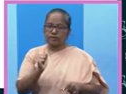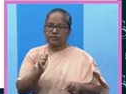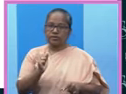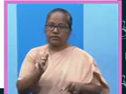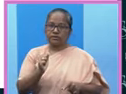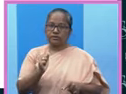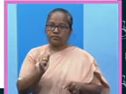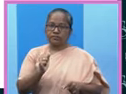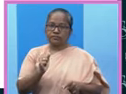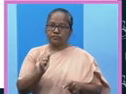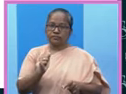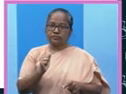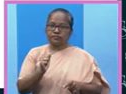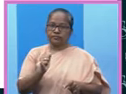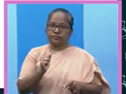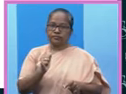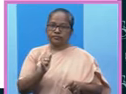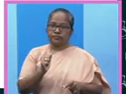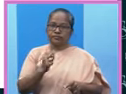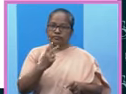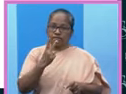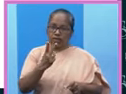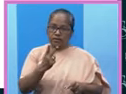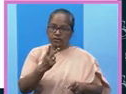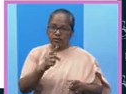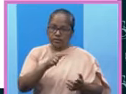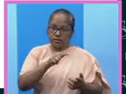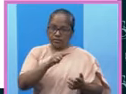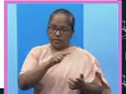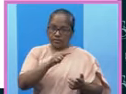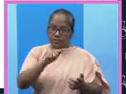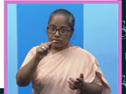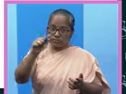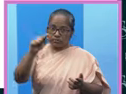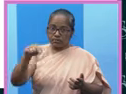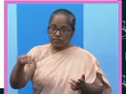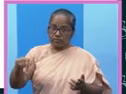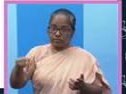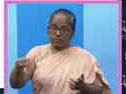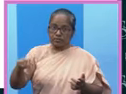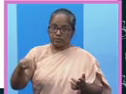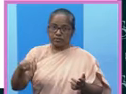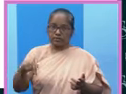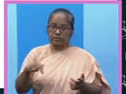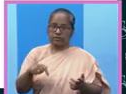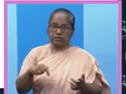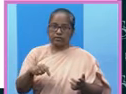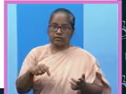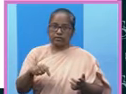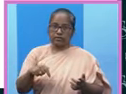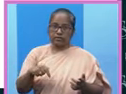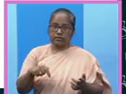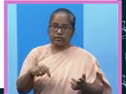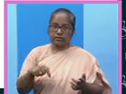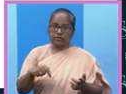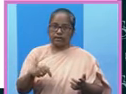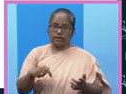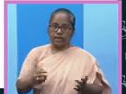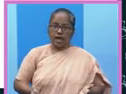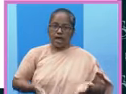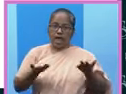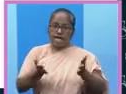பிரிக்கிறேன்னு பாருங்கள். கொஞ்சம் பிரிக்கும்போது நல்லா கவனிங்க. பிறந்த நாள் கேக்கை இப்படி தான் வெட்டுவோம் இல்லையா? பிறந்த நாள் கேக் இப்படி தான் இருக்கும். இங்கிட்ட ஒரு வெட்டு,